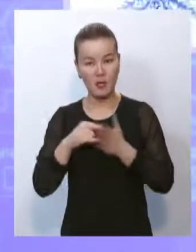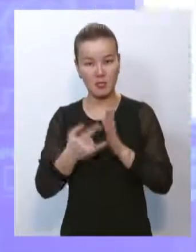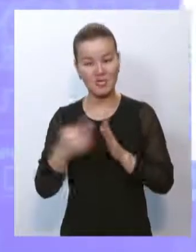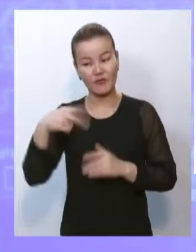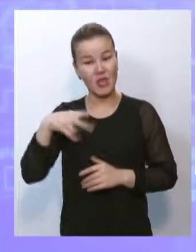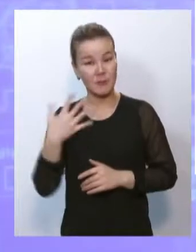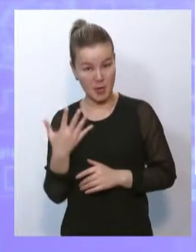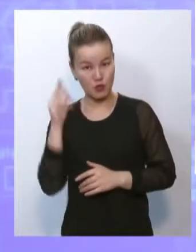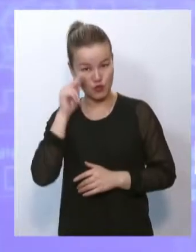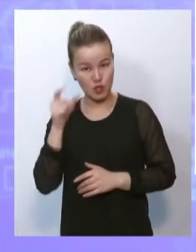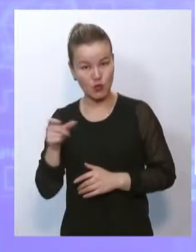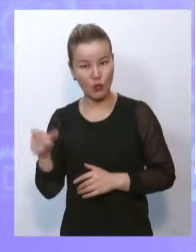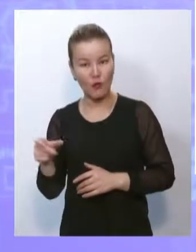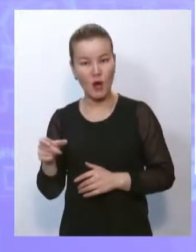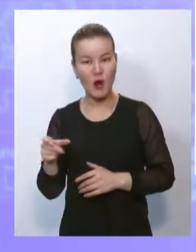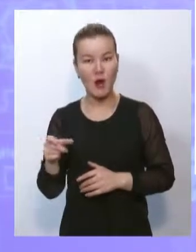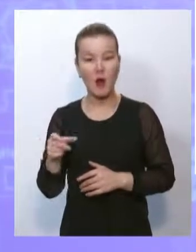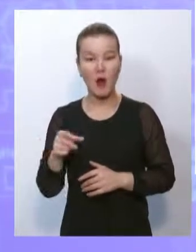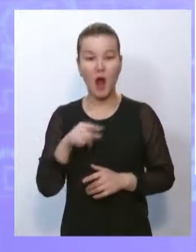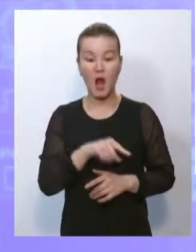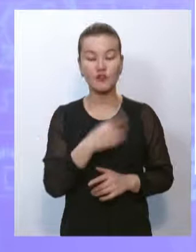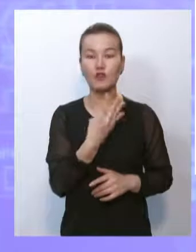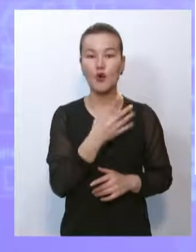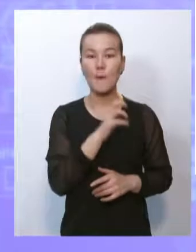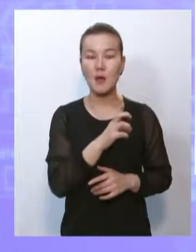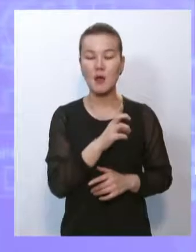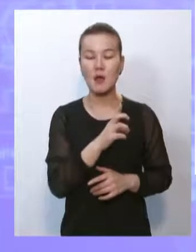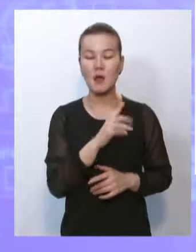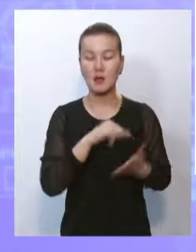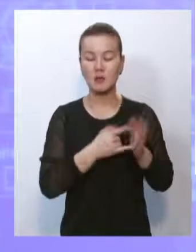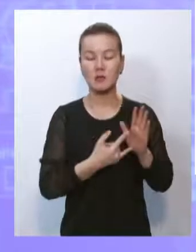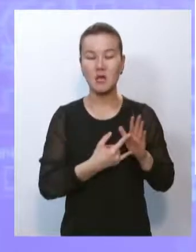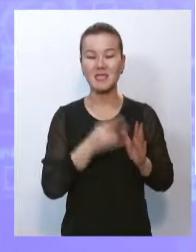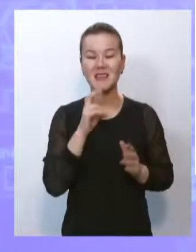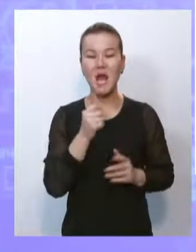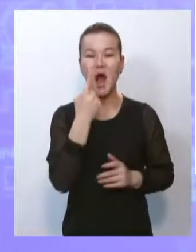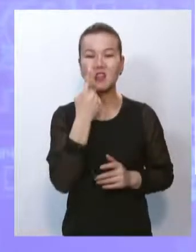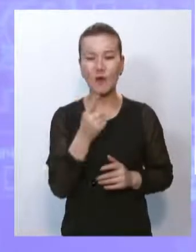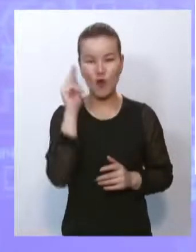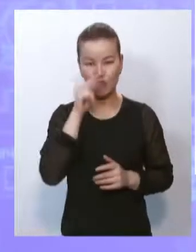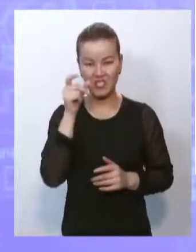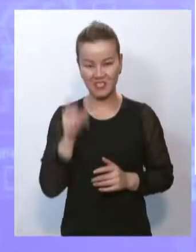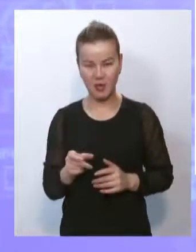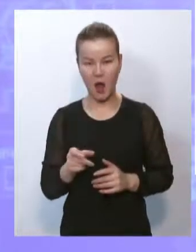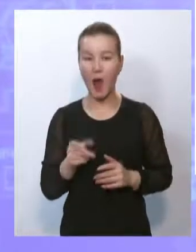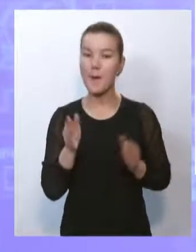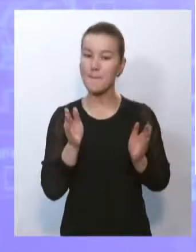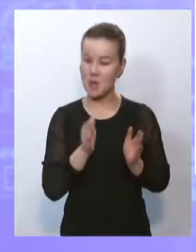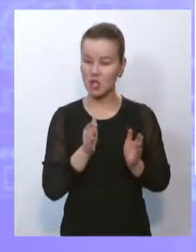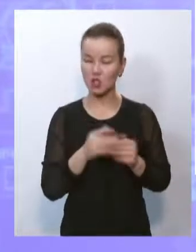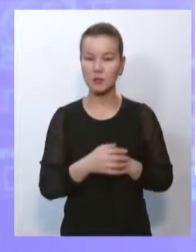25 учеников а в 4 б классе на одного ученика меньше